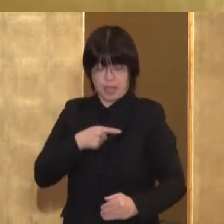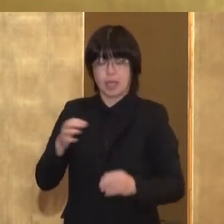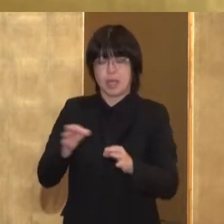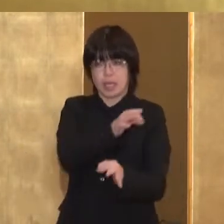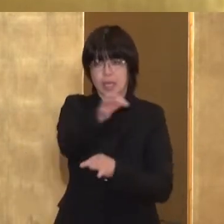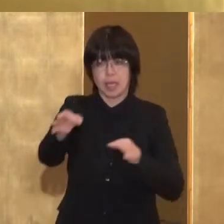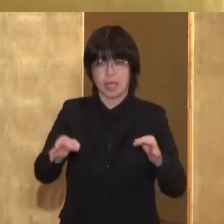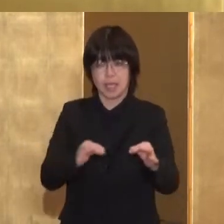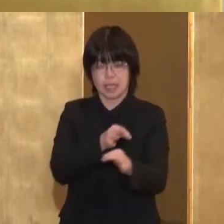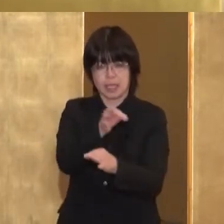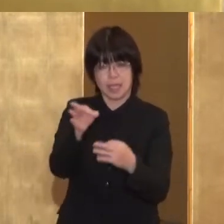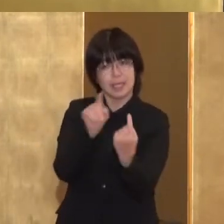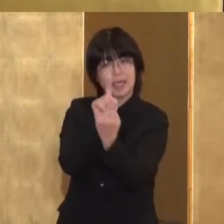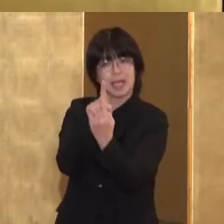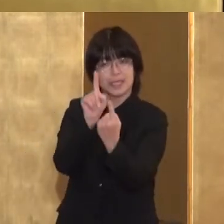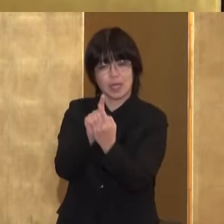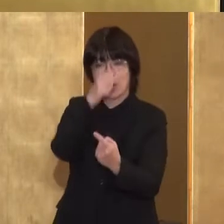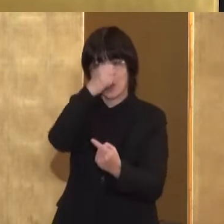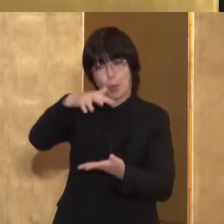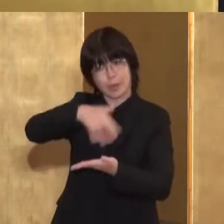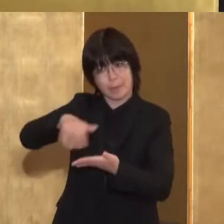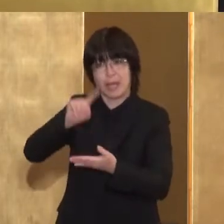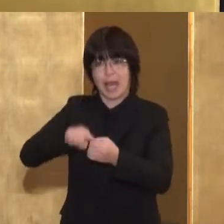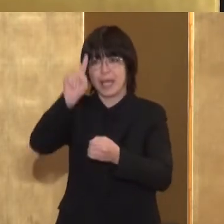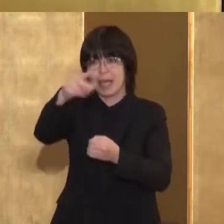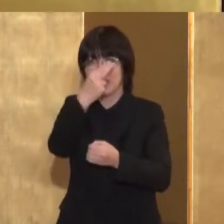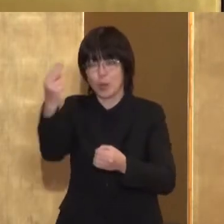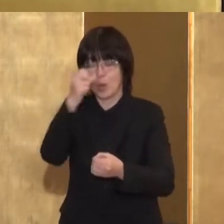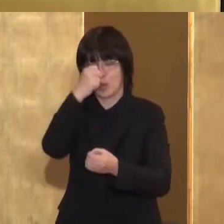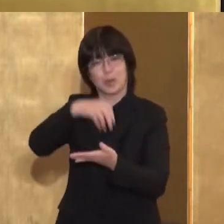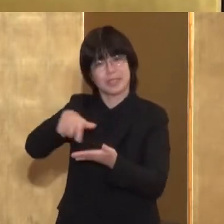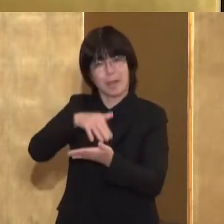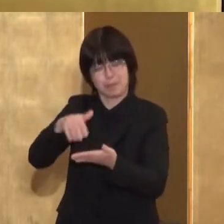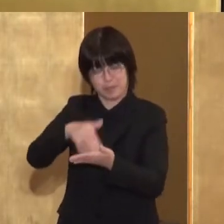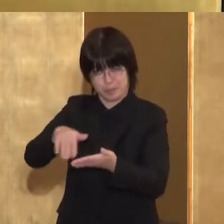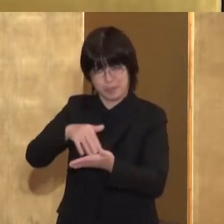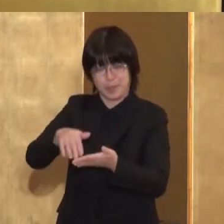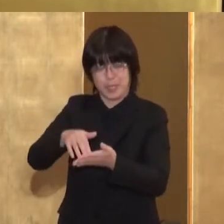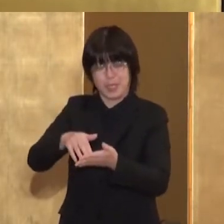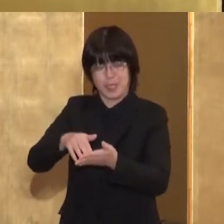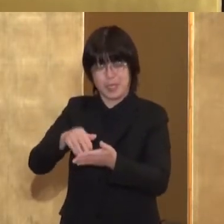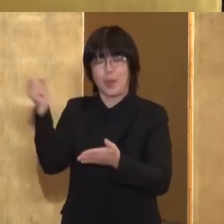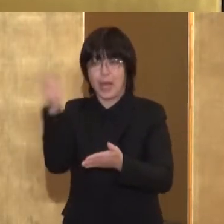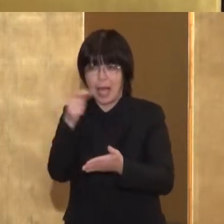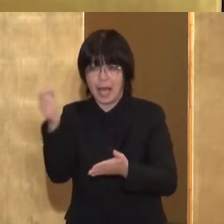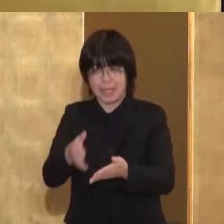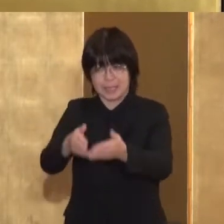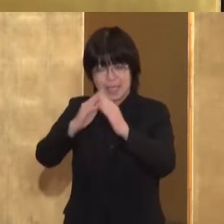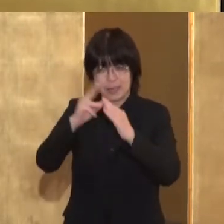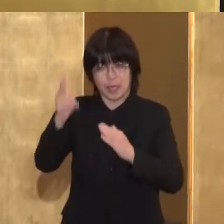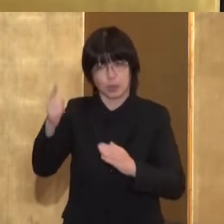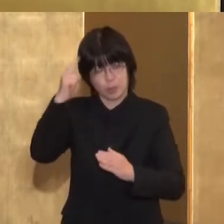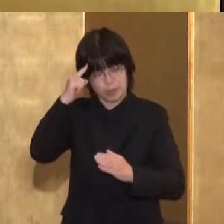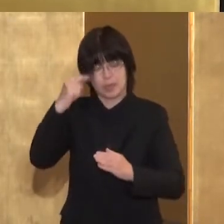は、予算の、来年度予算の早期成立だろうと思います。今はそのこと